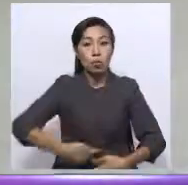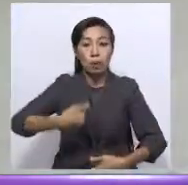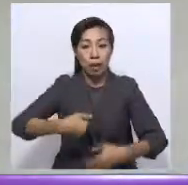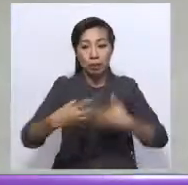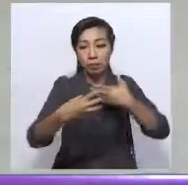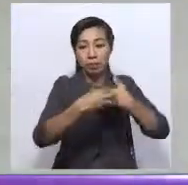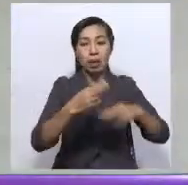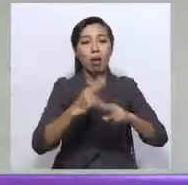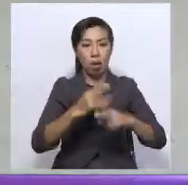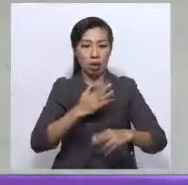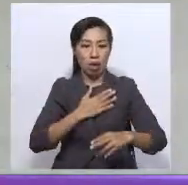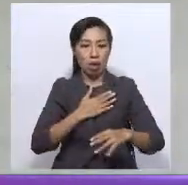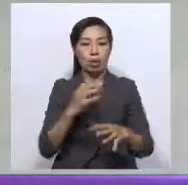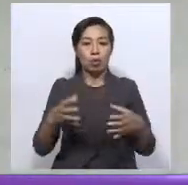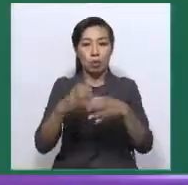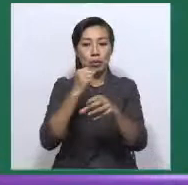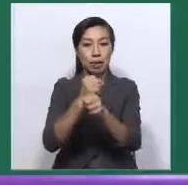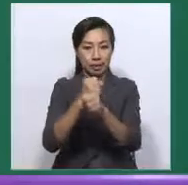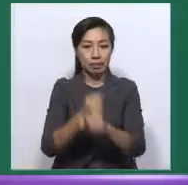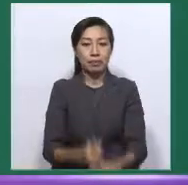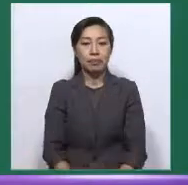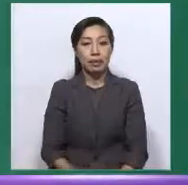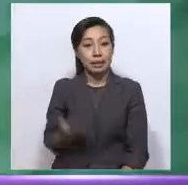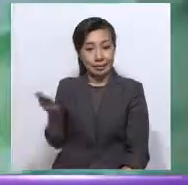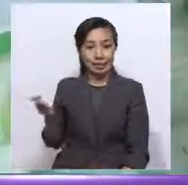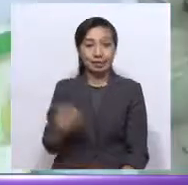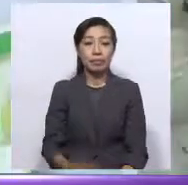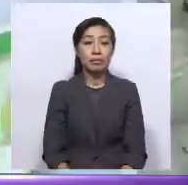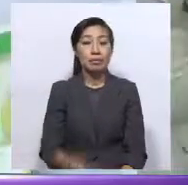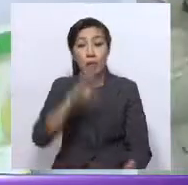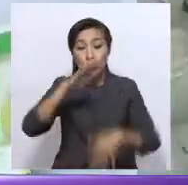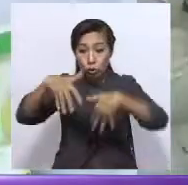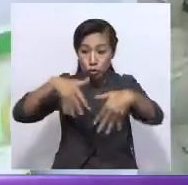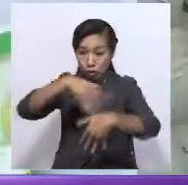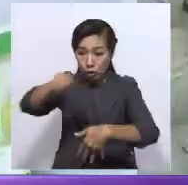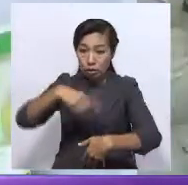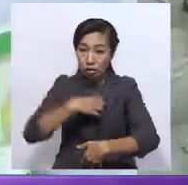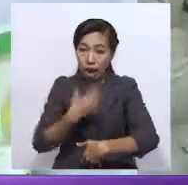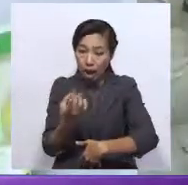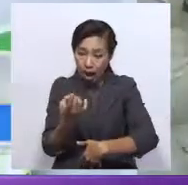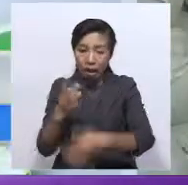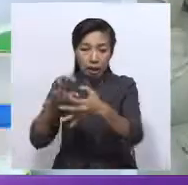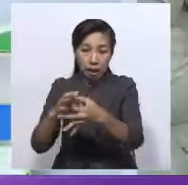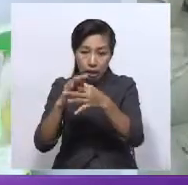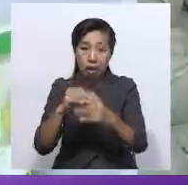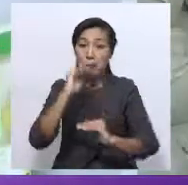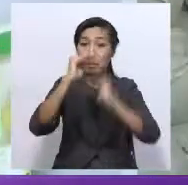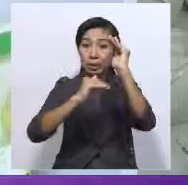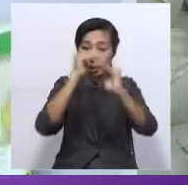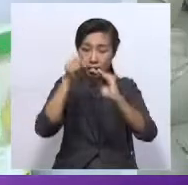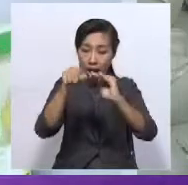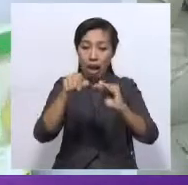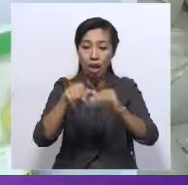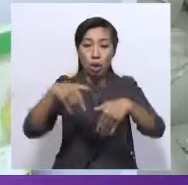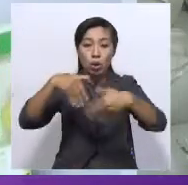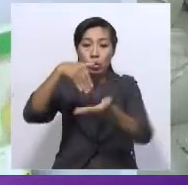ของวิสาหกิจส่งข้าวชุมชนตำบลไร่มะขาม ถ้าชุมชนต้องการสิ่งใดที่เกี่ยวกับการพัฒนาของวิสาหกิจ